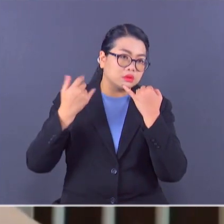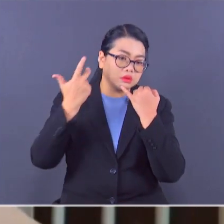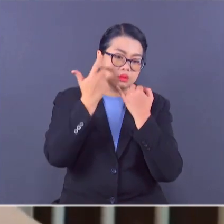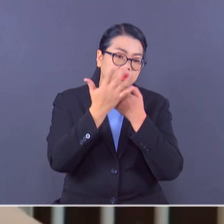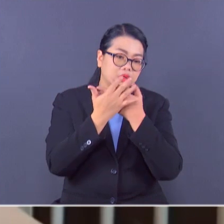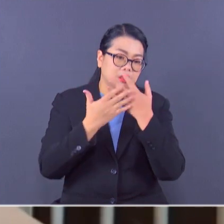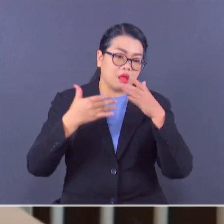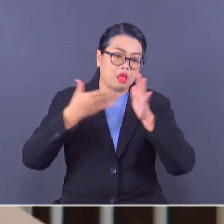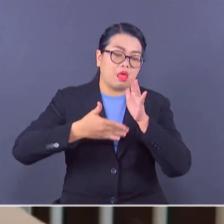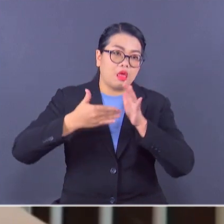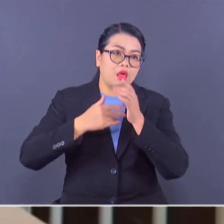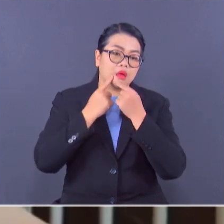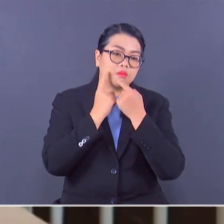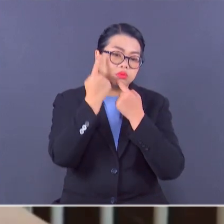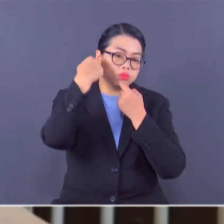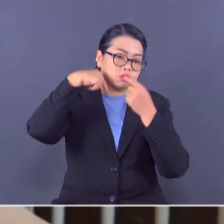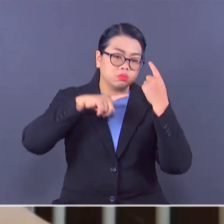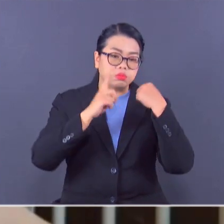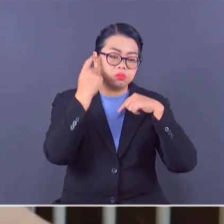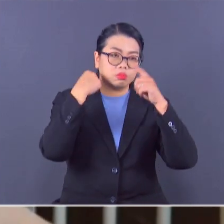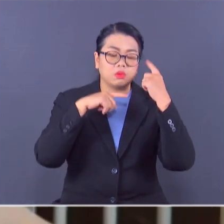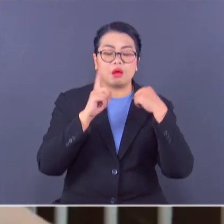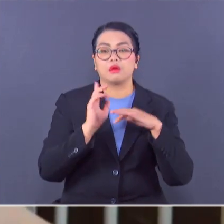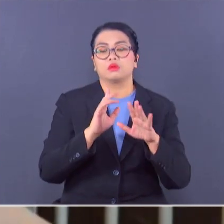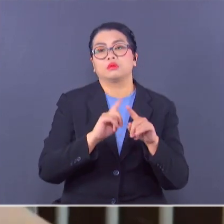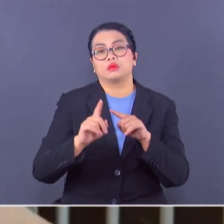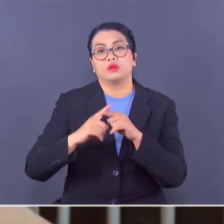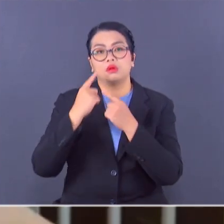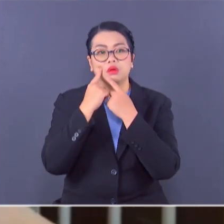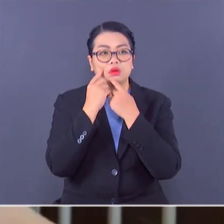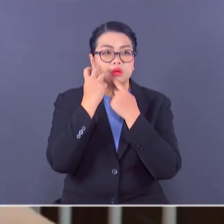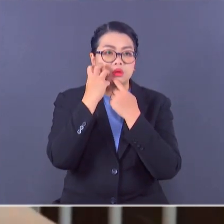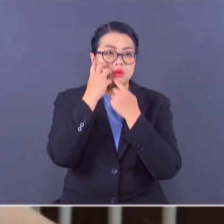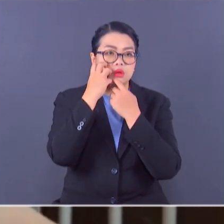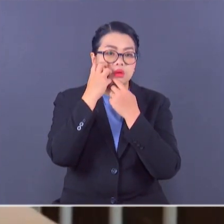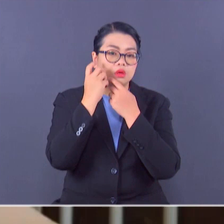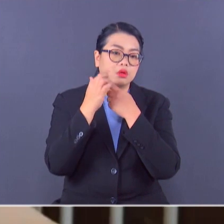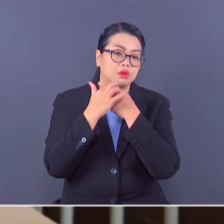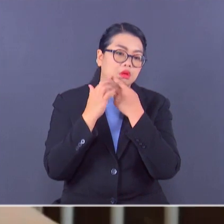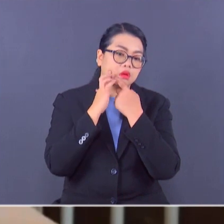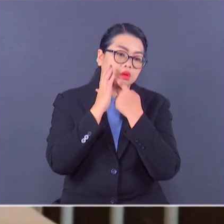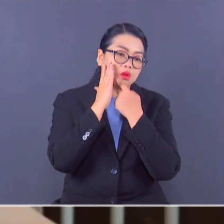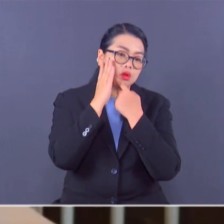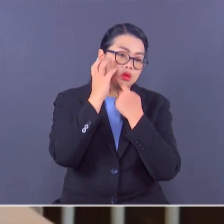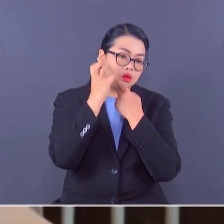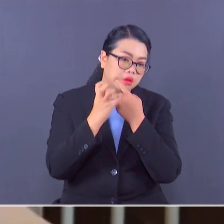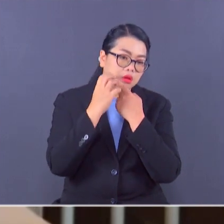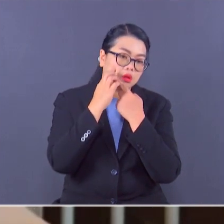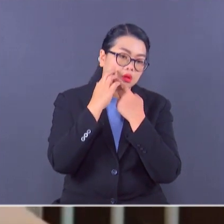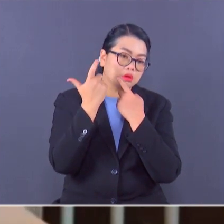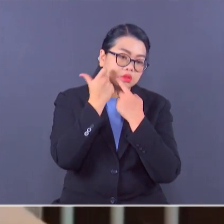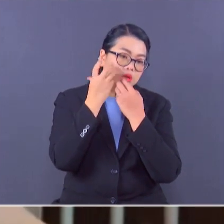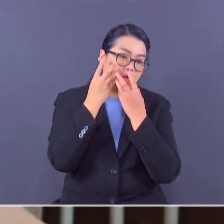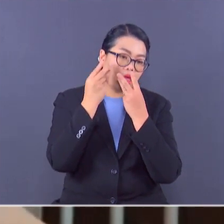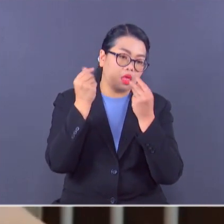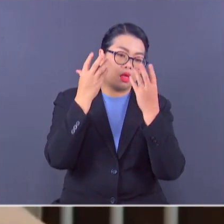ไม่ Flowไม่สามารไปเลี้งส่นต่ๆได้เนื้อก็จะตายแล้วต้รบฉ